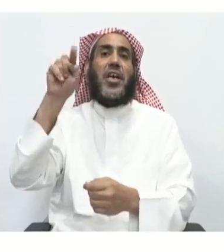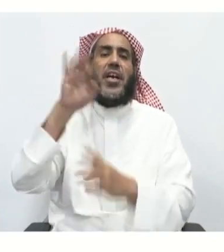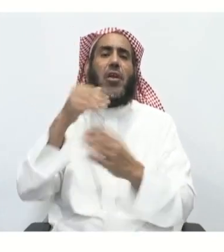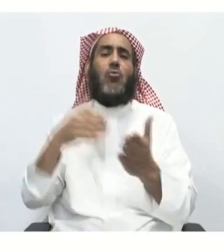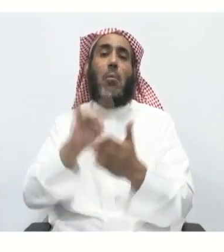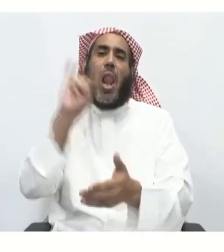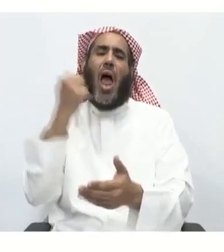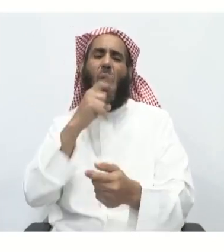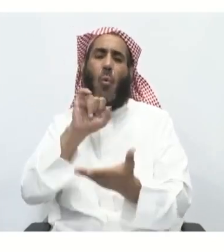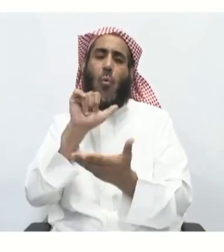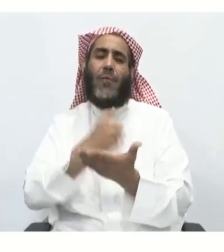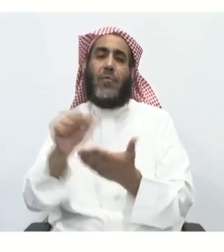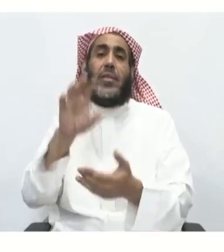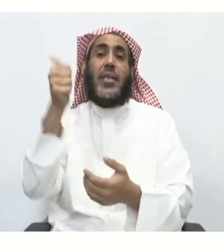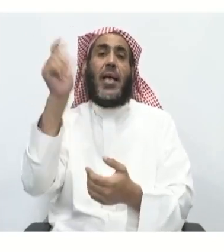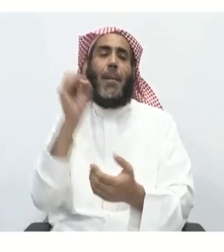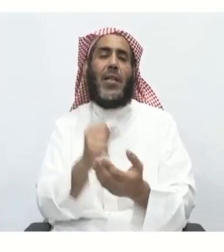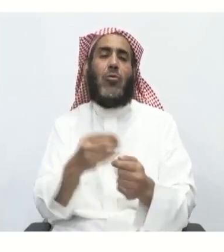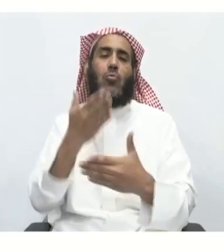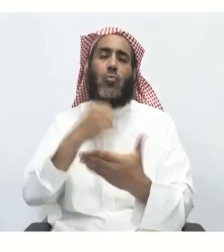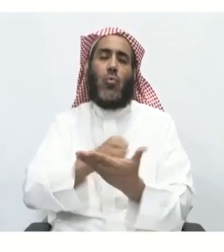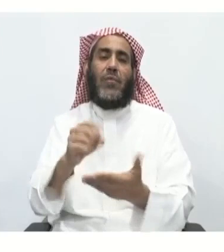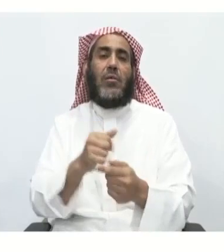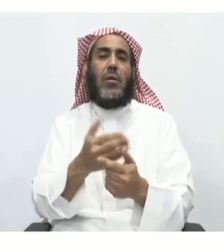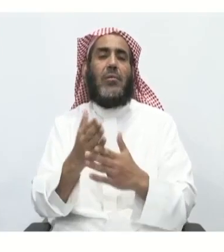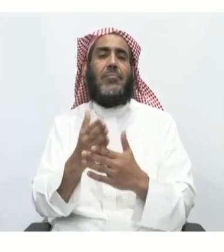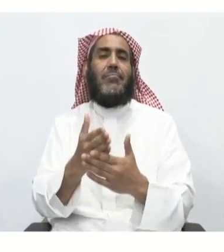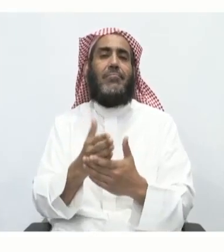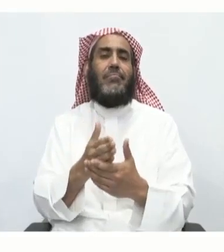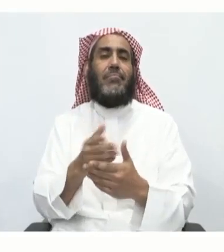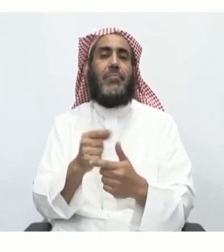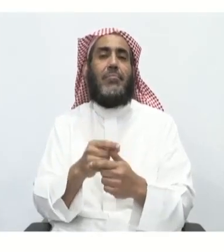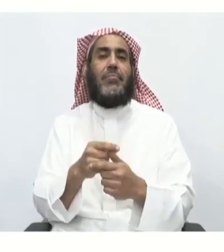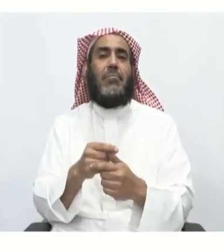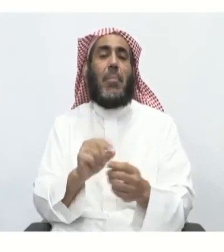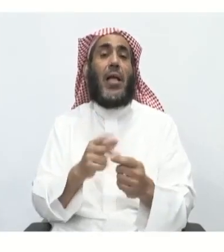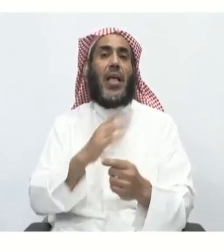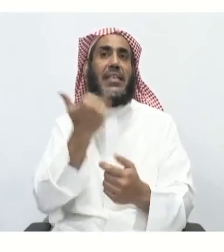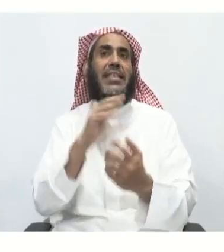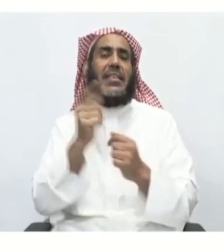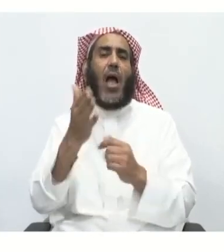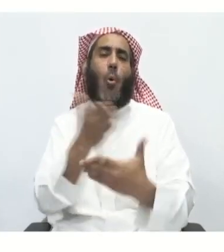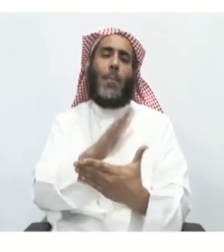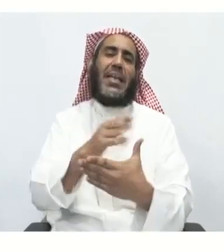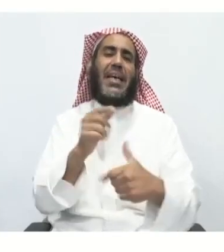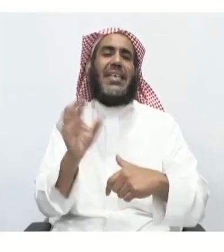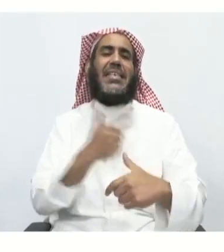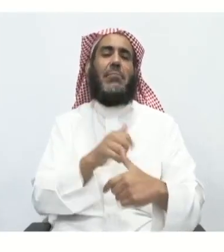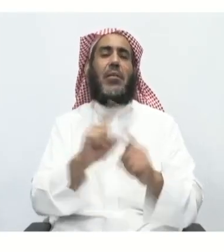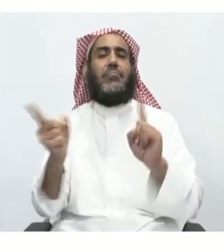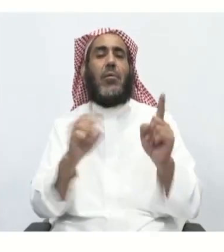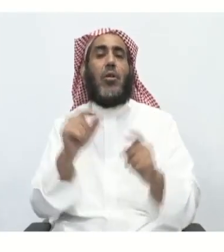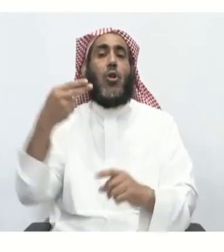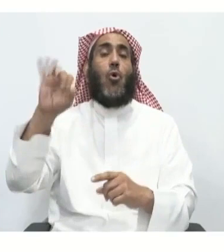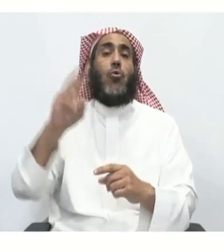بحذف حرف العله ابن قلنا ابن تحذف اذا سبقت مثلا باداه نداء او صار بين علمين او كانت بين علمين